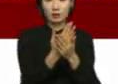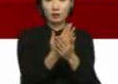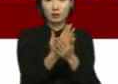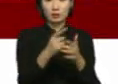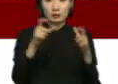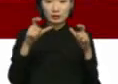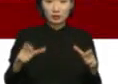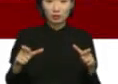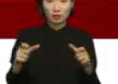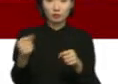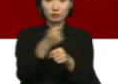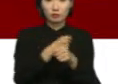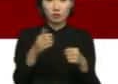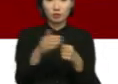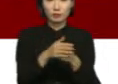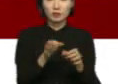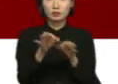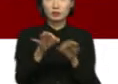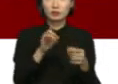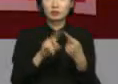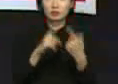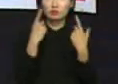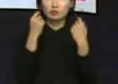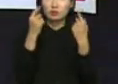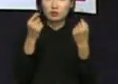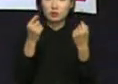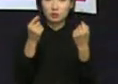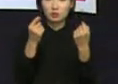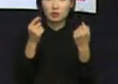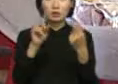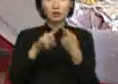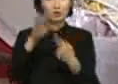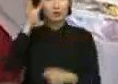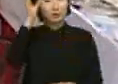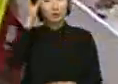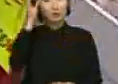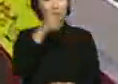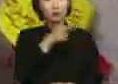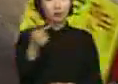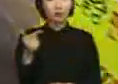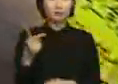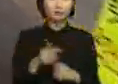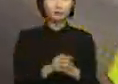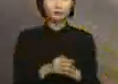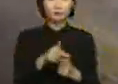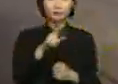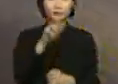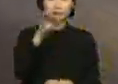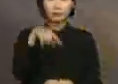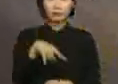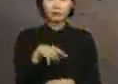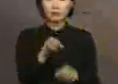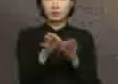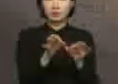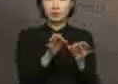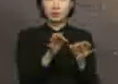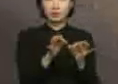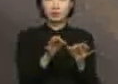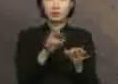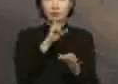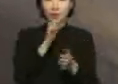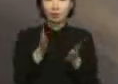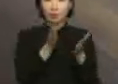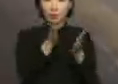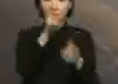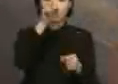시장 많은 그대로 조치 되지 않을까 하는 기대감도 컸습니다 보시다시피 장애 시장은 길게 늘어선 골목 경